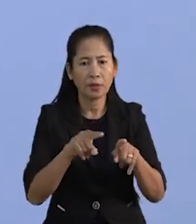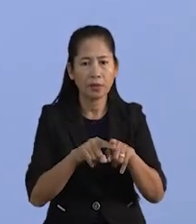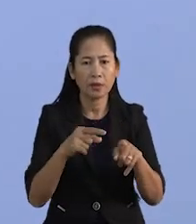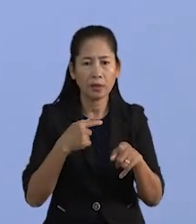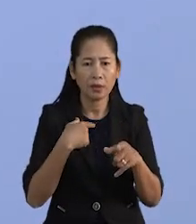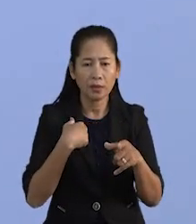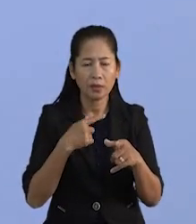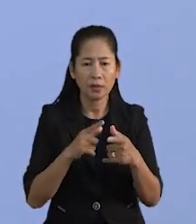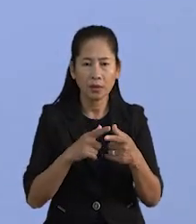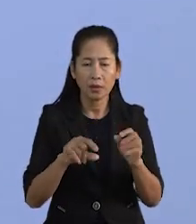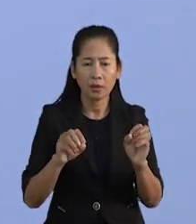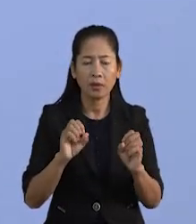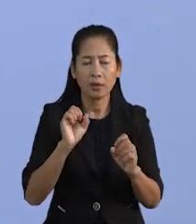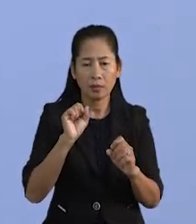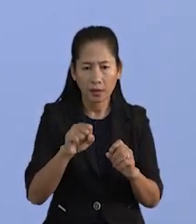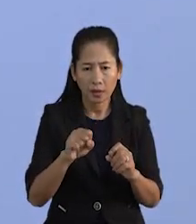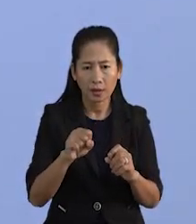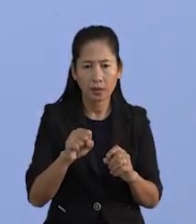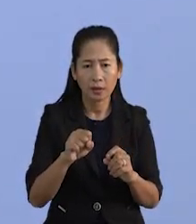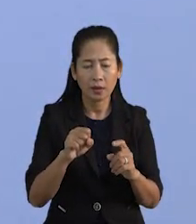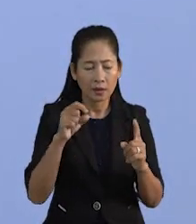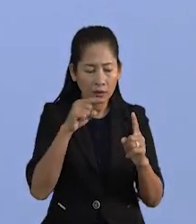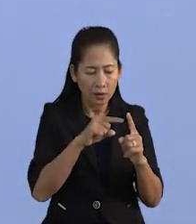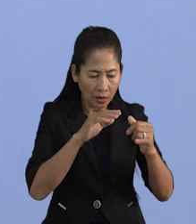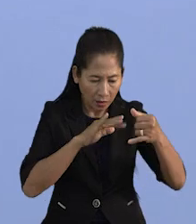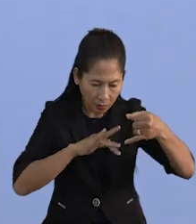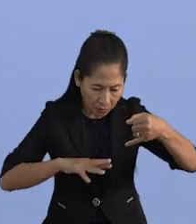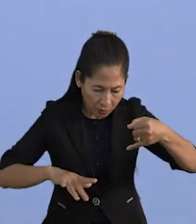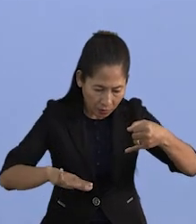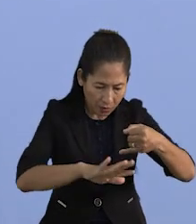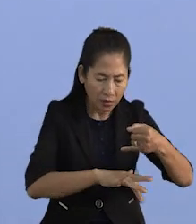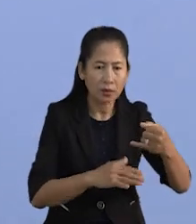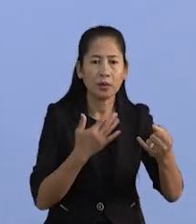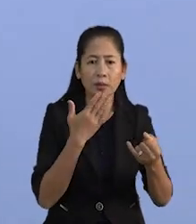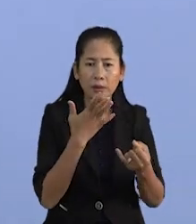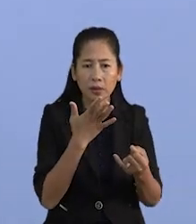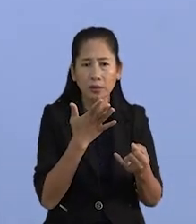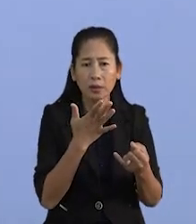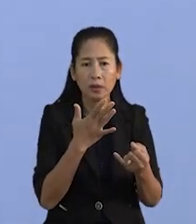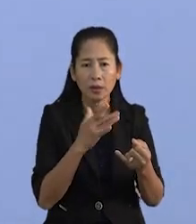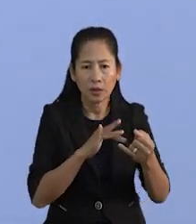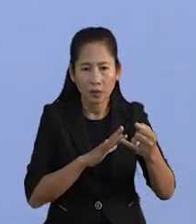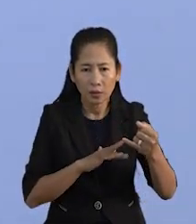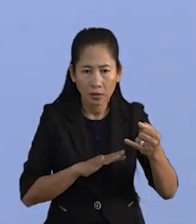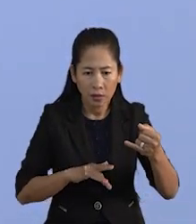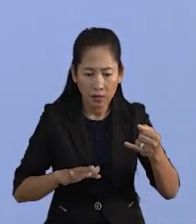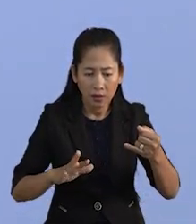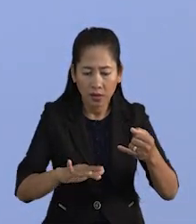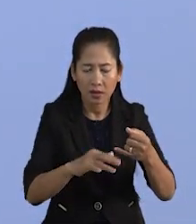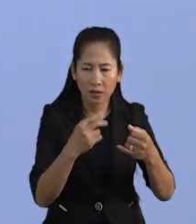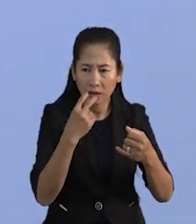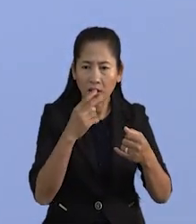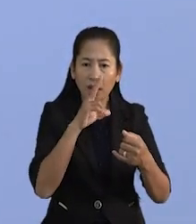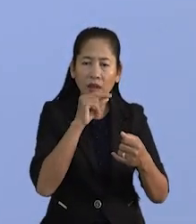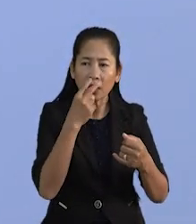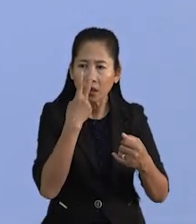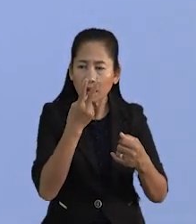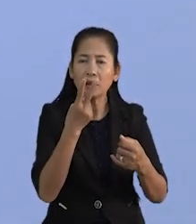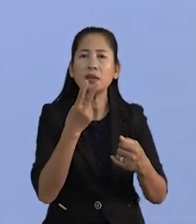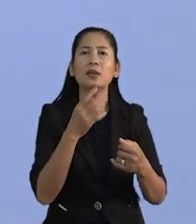ដែរឬទេកូនបាទណាអញ្ចឹងពេលដែលទៅដល់មាត់ត្រពាំងទឹកយ៉ាងម៉េចទាកាលណាឃើញទឹកចូលចិត្តទឹក